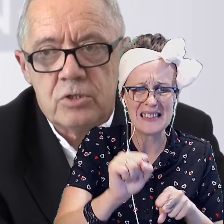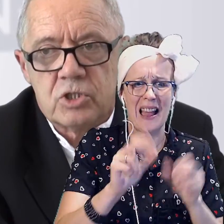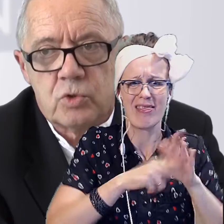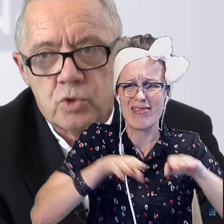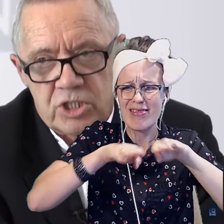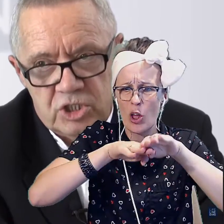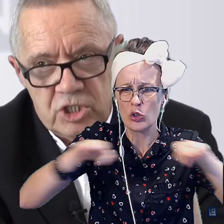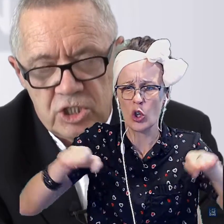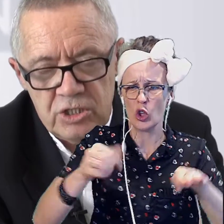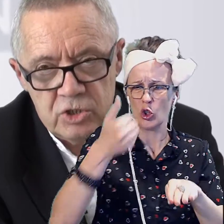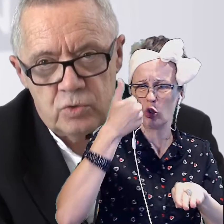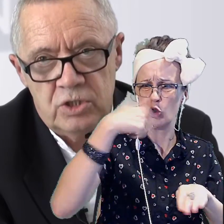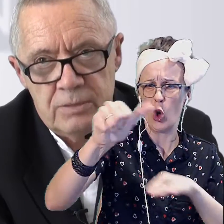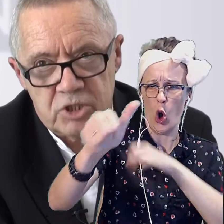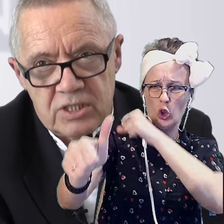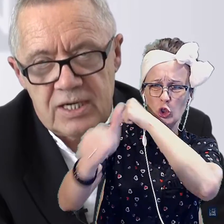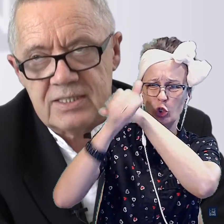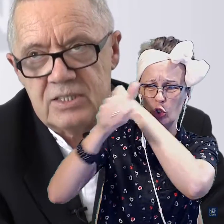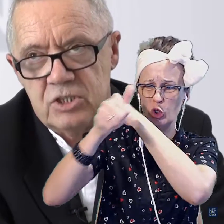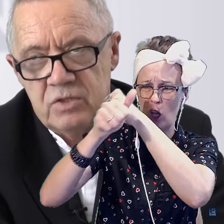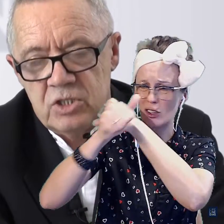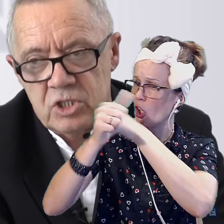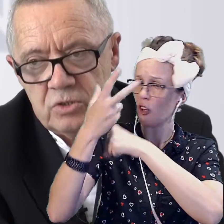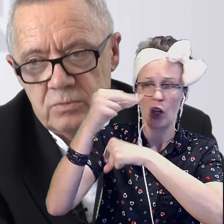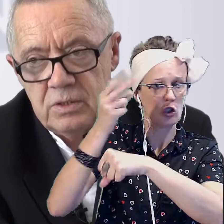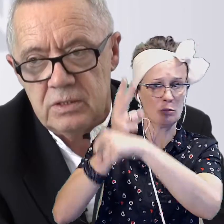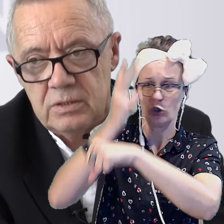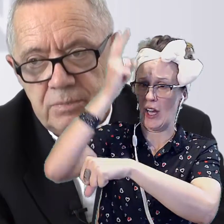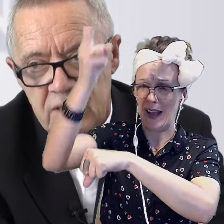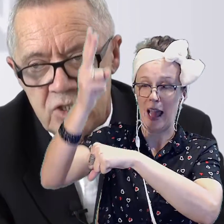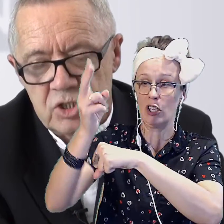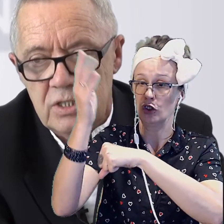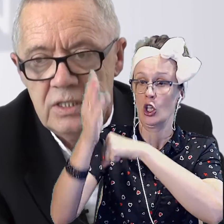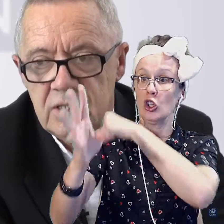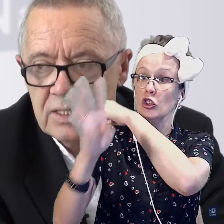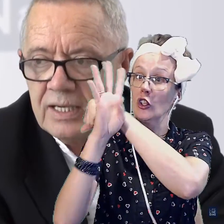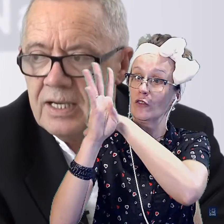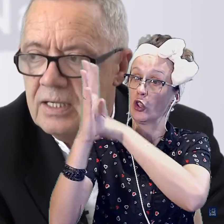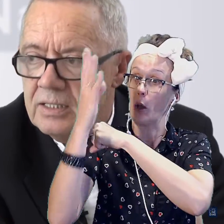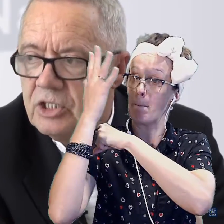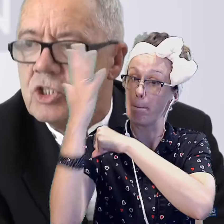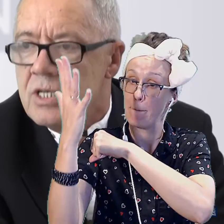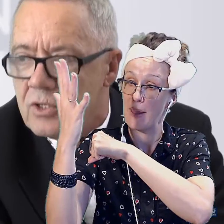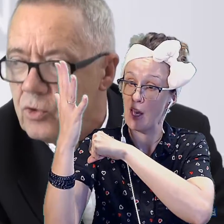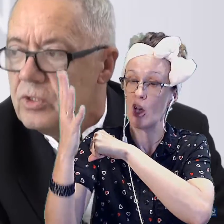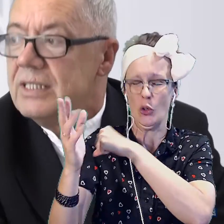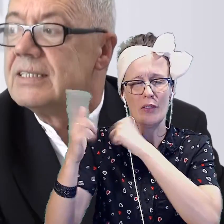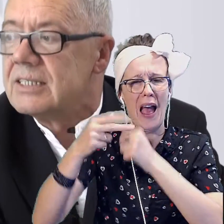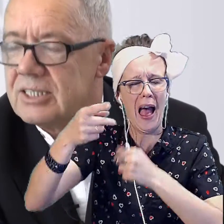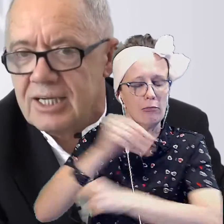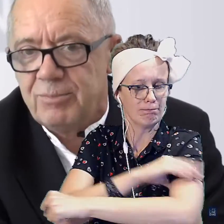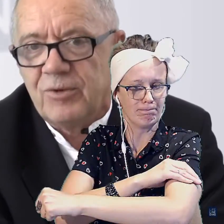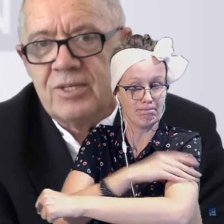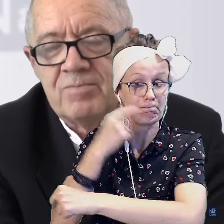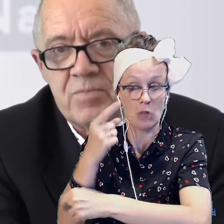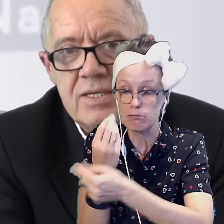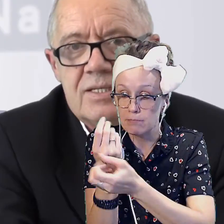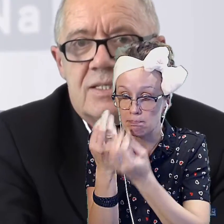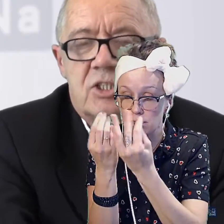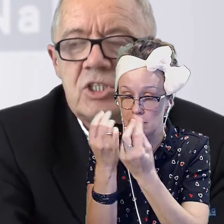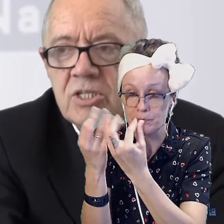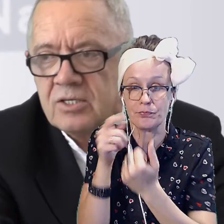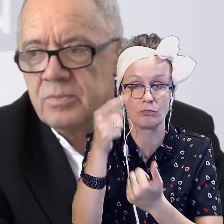do 160 nie przekracza 95 na liczniku że tak